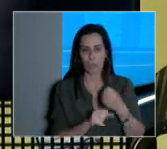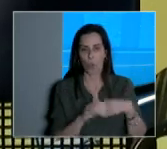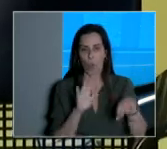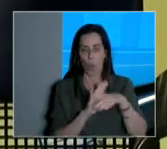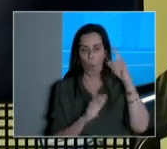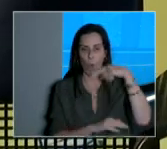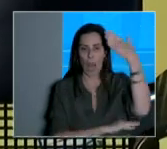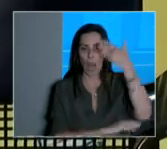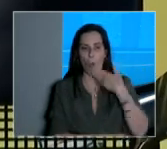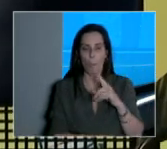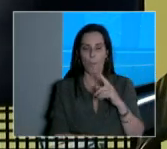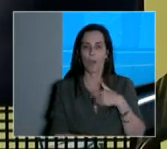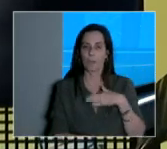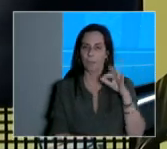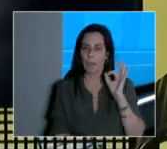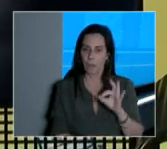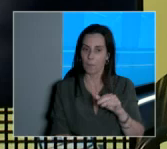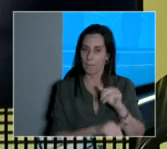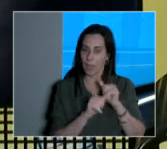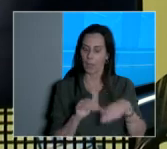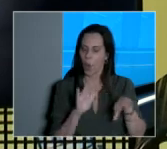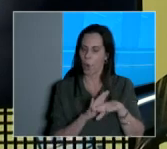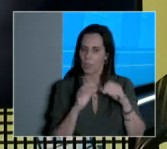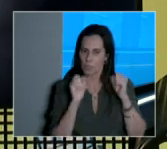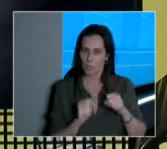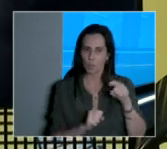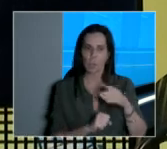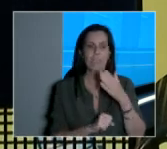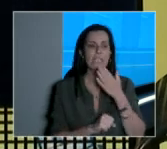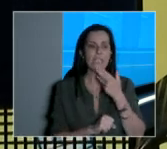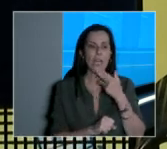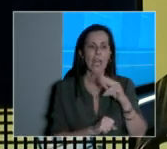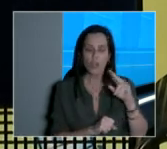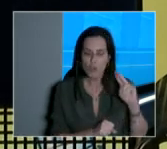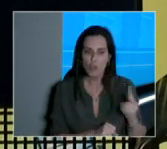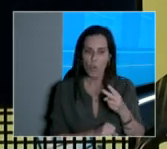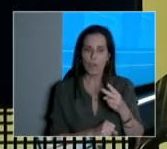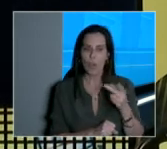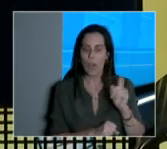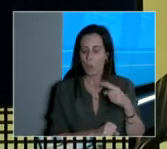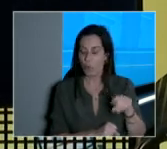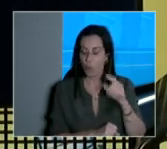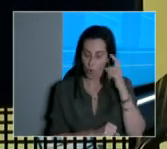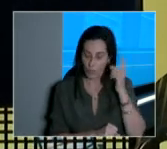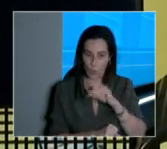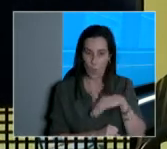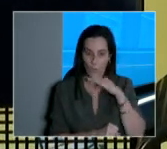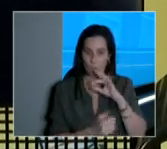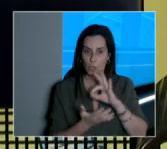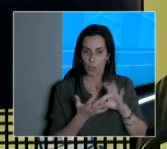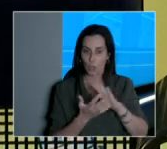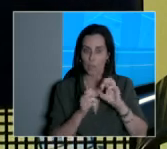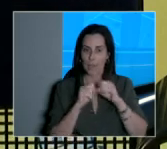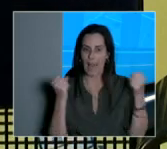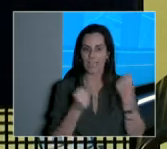חוק הלאום. אני בהחלט בעד חוק יסוד שבו ישראל תוגדר שוב, אם למישהו חושב שזה לא מספיק מה שכתוב